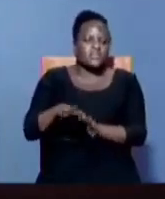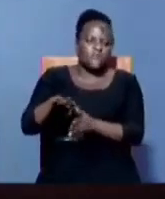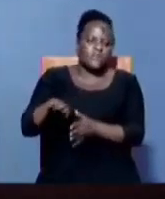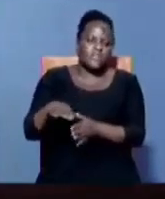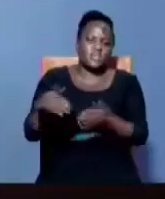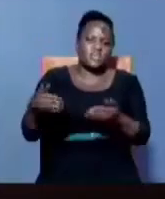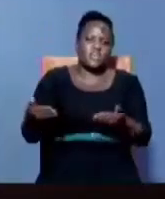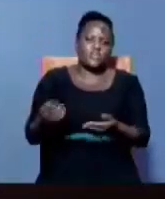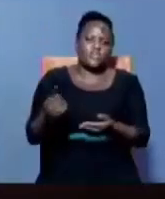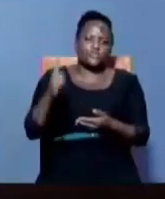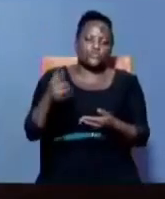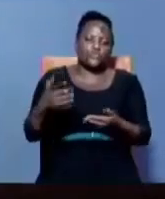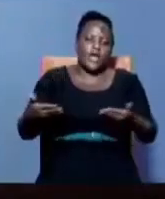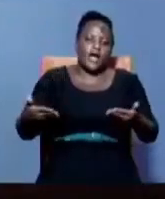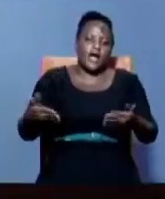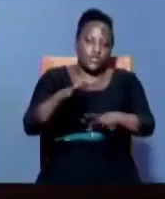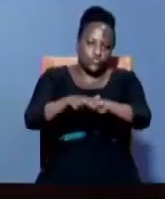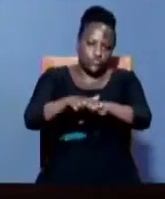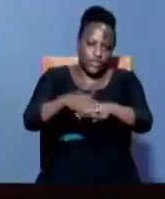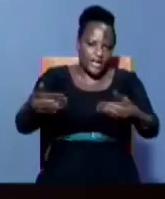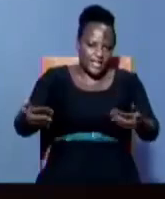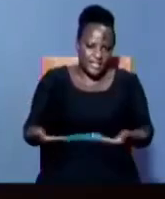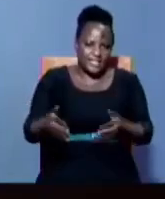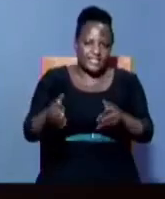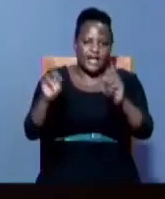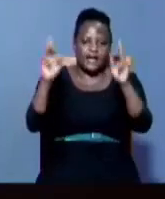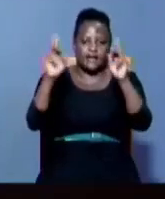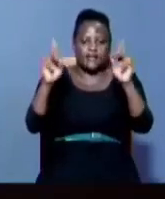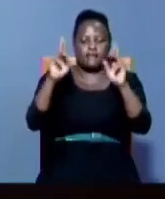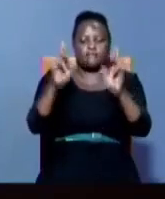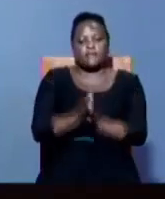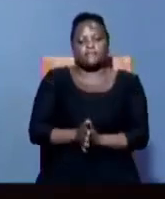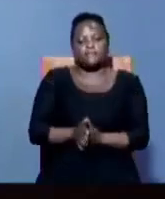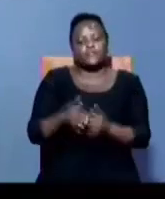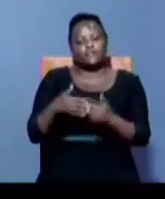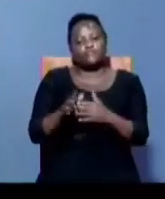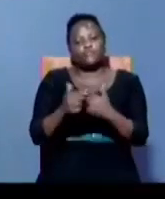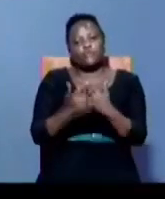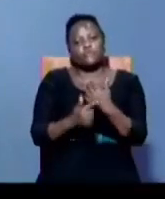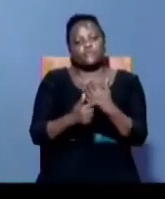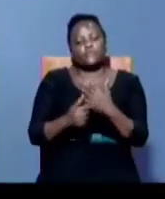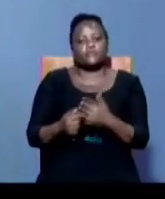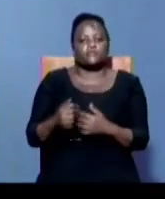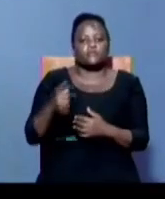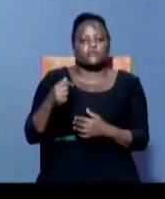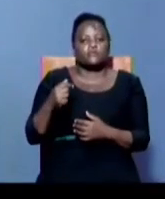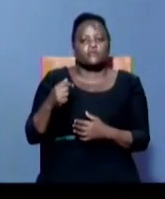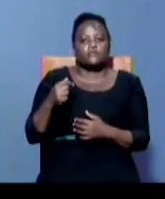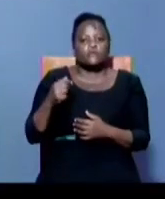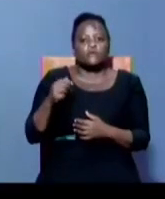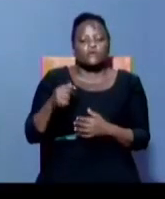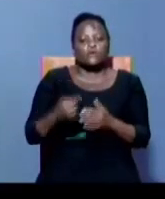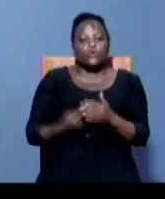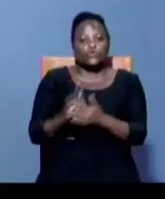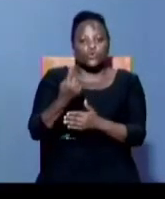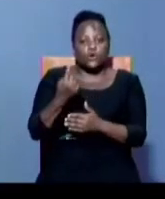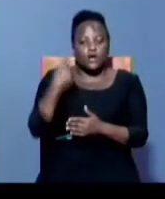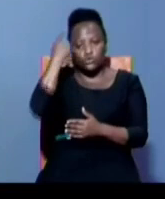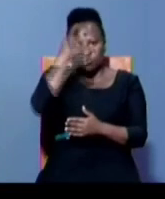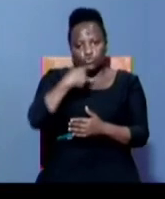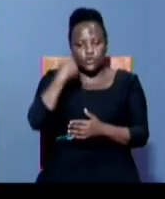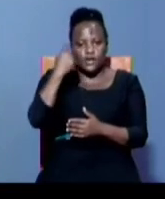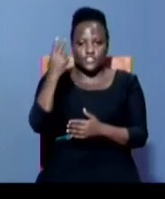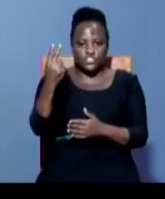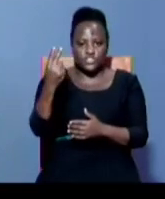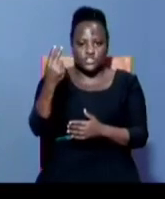ya kiti cha rehema? Fungua Biblia pamoja nami katika kitabu kile cha Kutoka sura ya 25 mstari wa 21